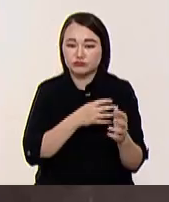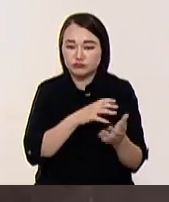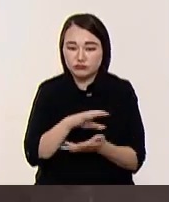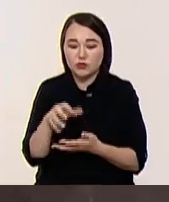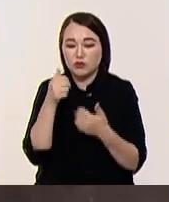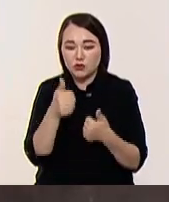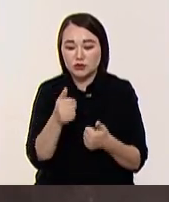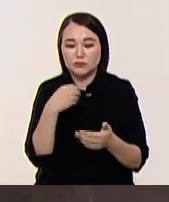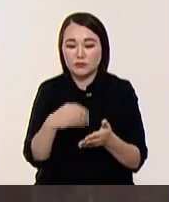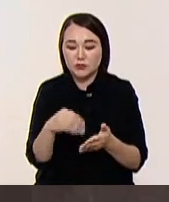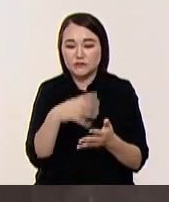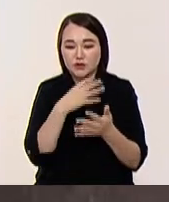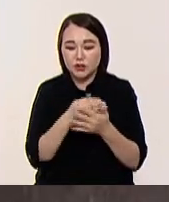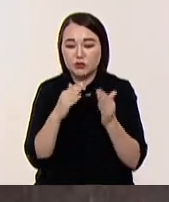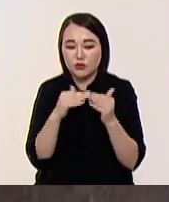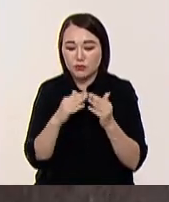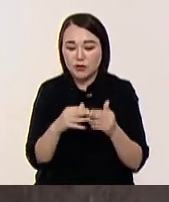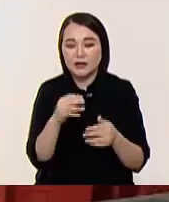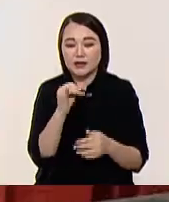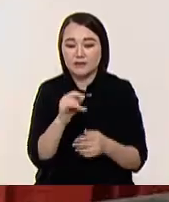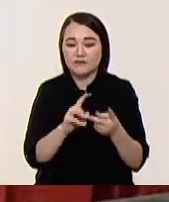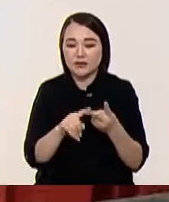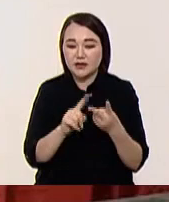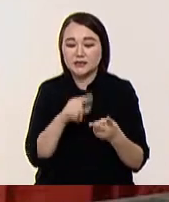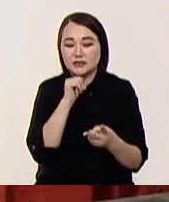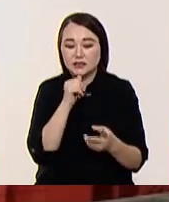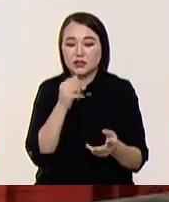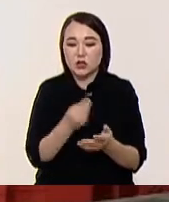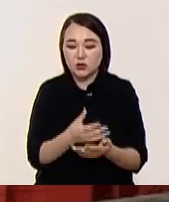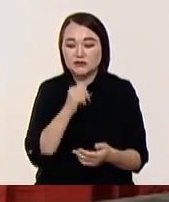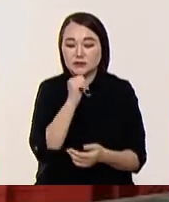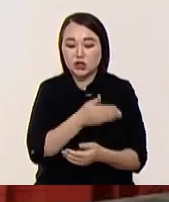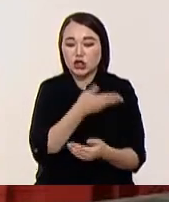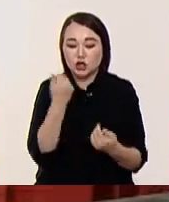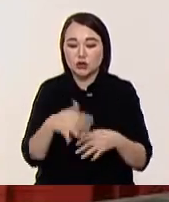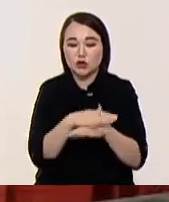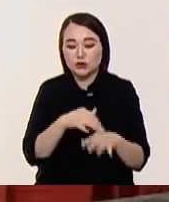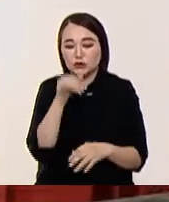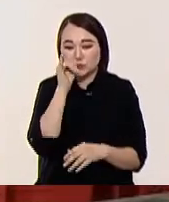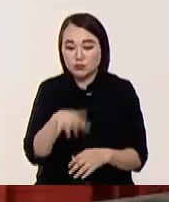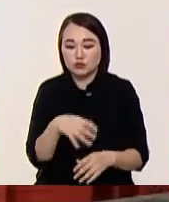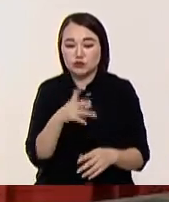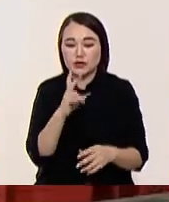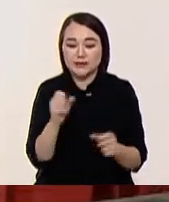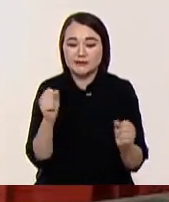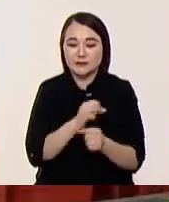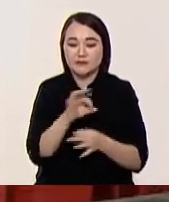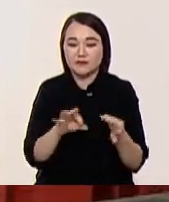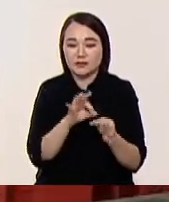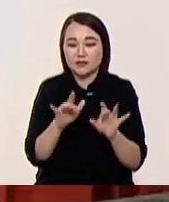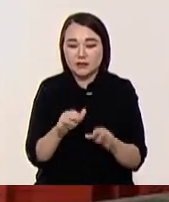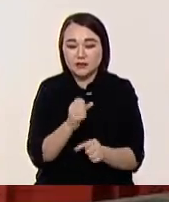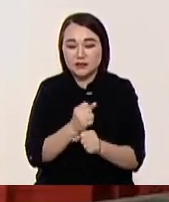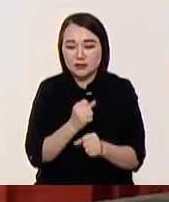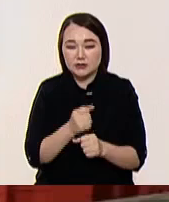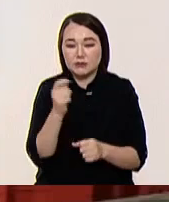собирают ее и в своих дворах. Во-вторых, сахар дорогой. Сахара нету, от этого уже народ не может на зиму это варенье